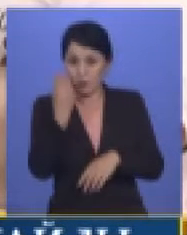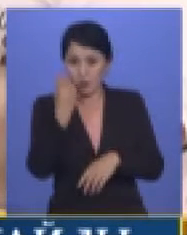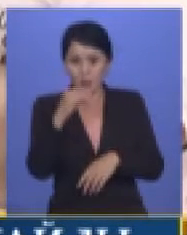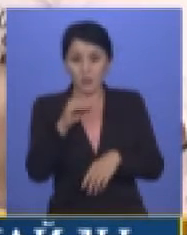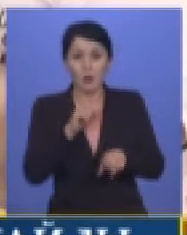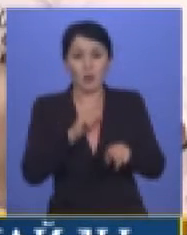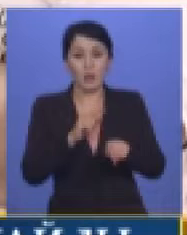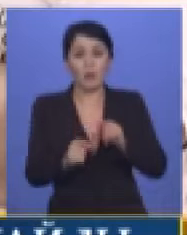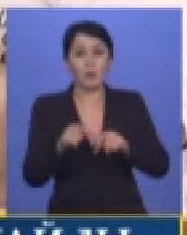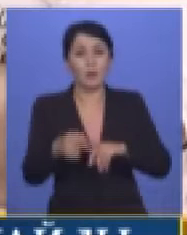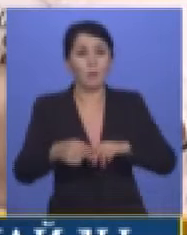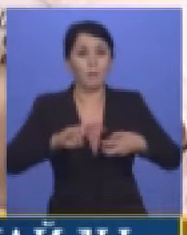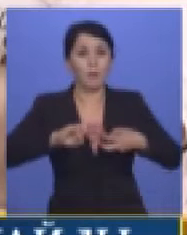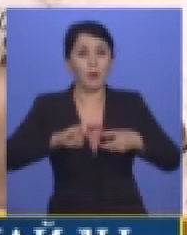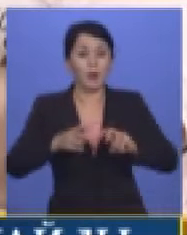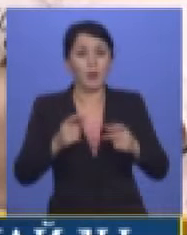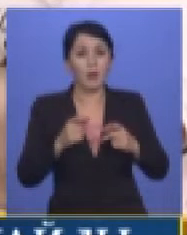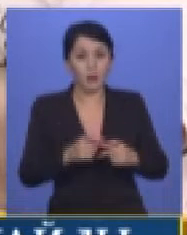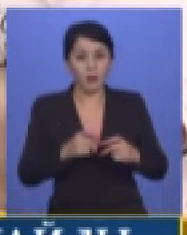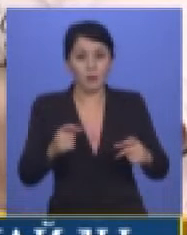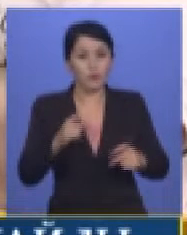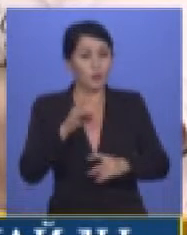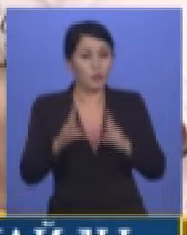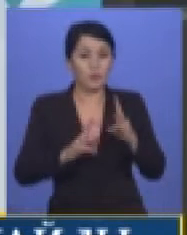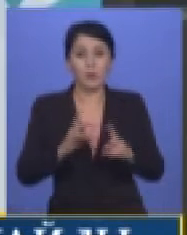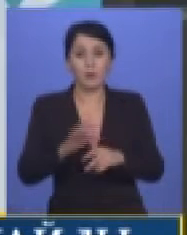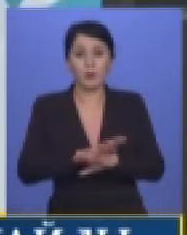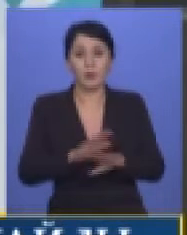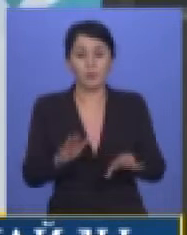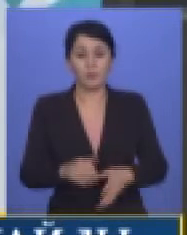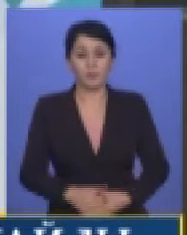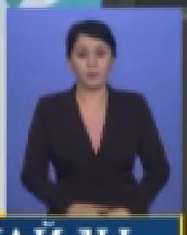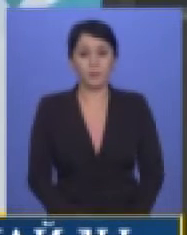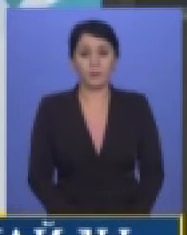айтылды. Қазір бұл мәселеге қатысты тұтынушылардан еш шағым жоқ.